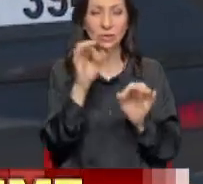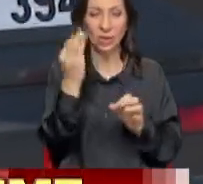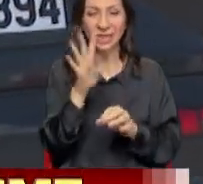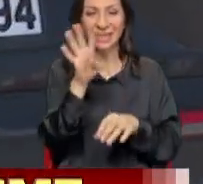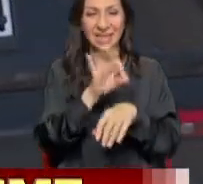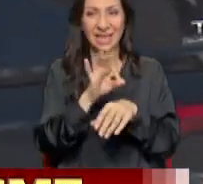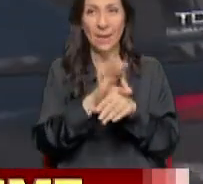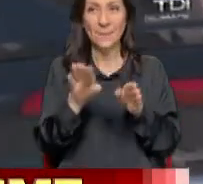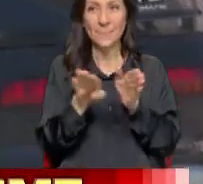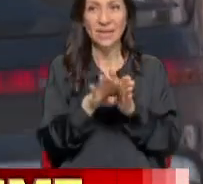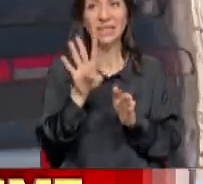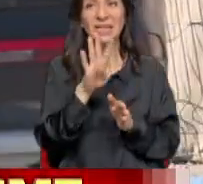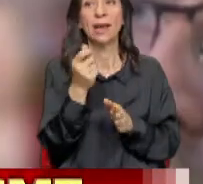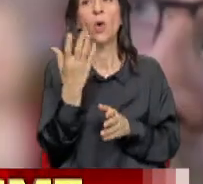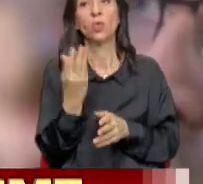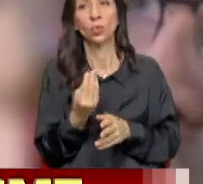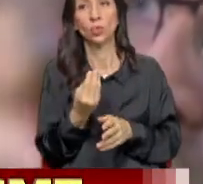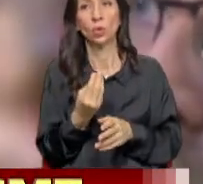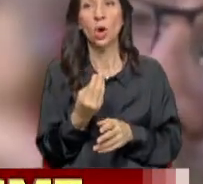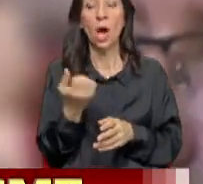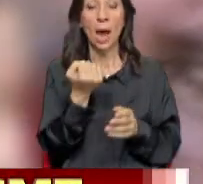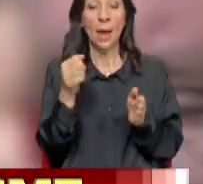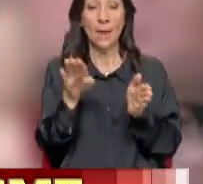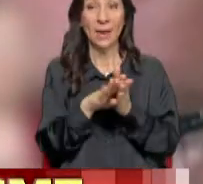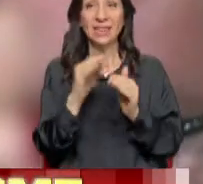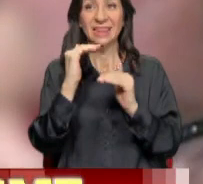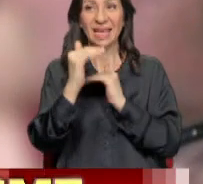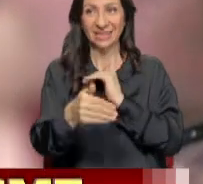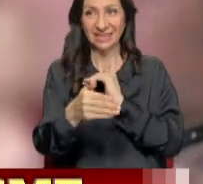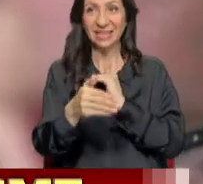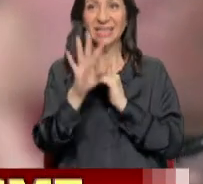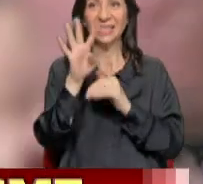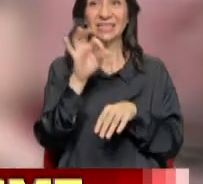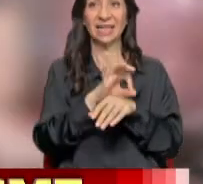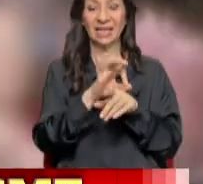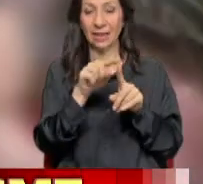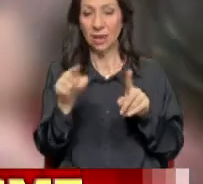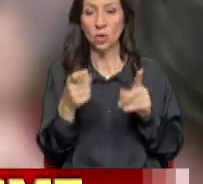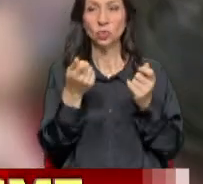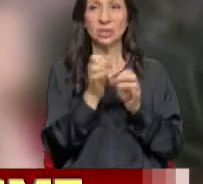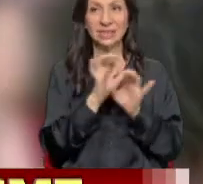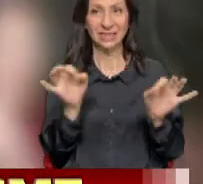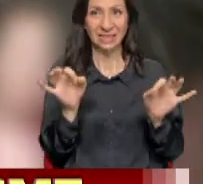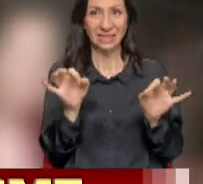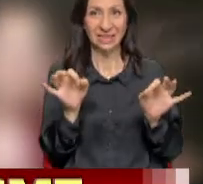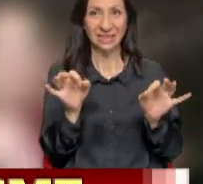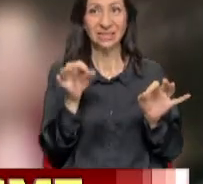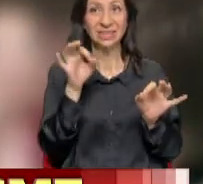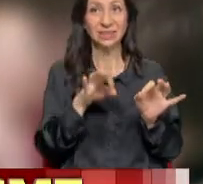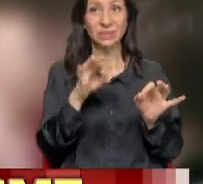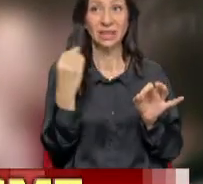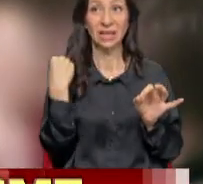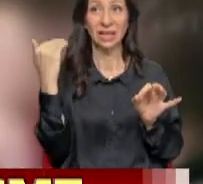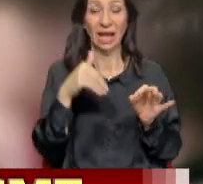40 dakikalık parklanma ise 40 lira oldu. Otomobil ve taksilere 40 dakikaya kadar ücret alınmıyordu. Şimdi